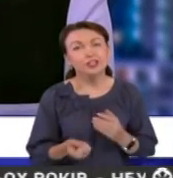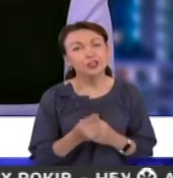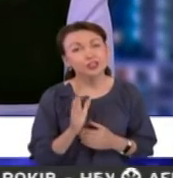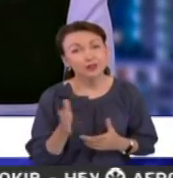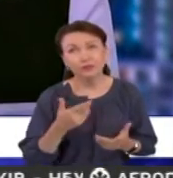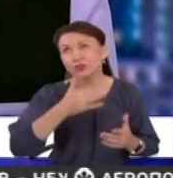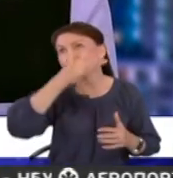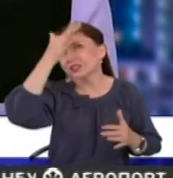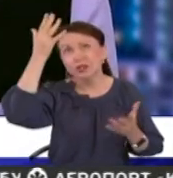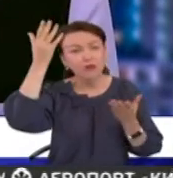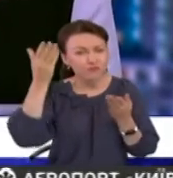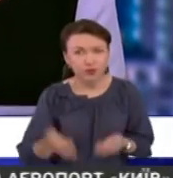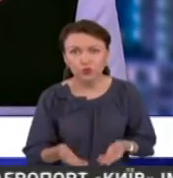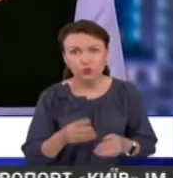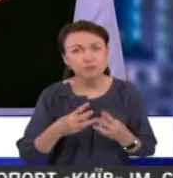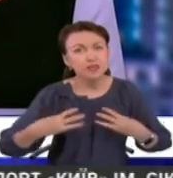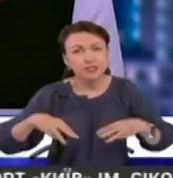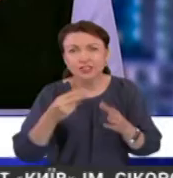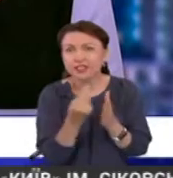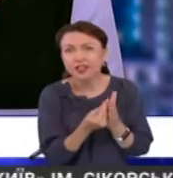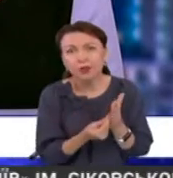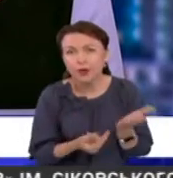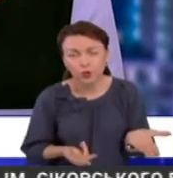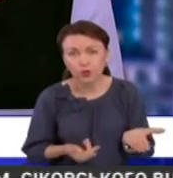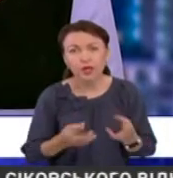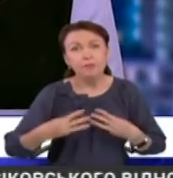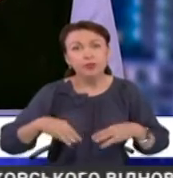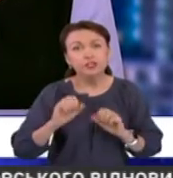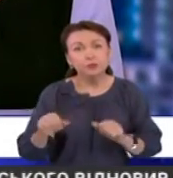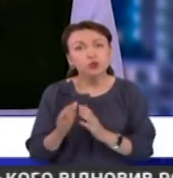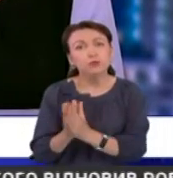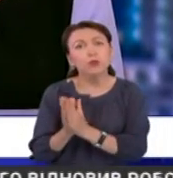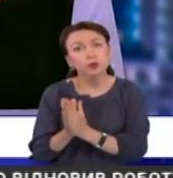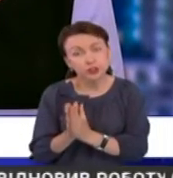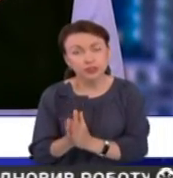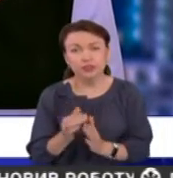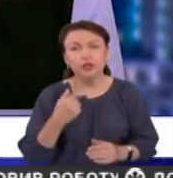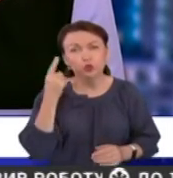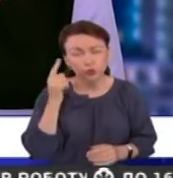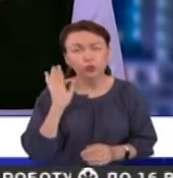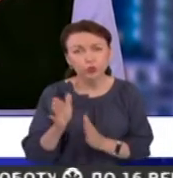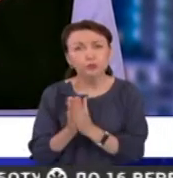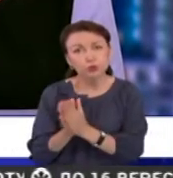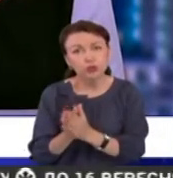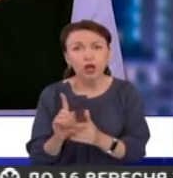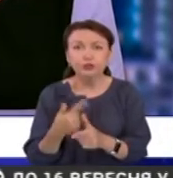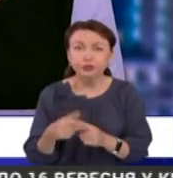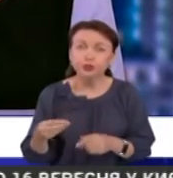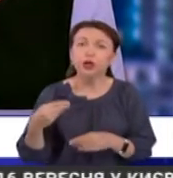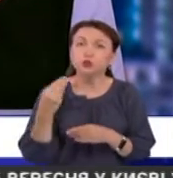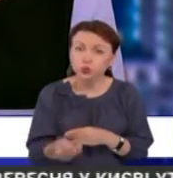не з неба впадуть. І міністр їх не намалює. Міністр може їх попросити, і я сподіваюся, я навіть думаю, що буду просити, але чи дадуть